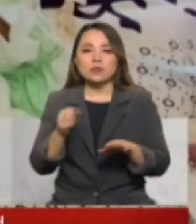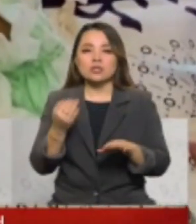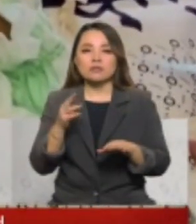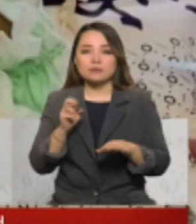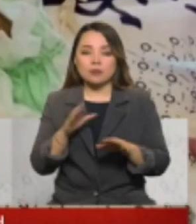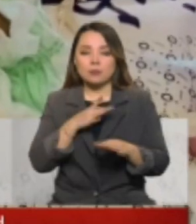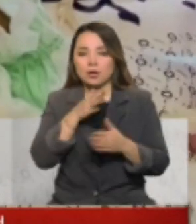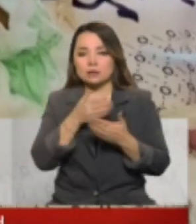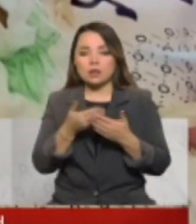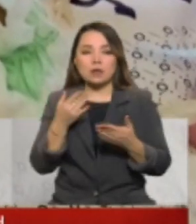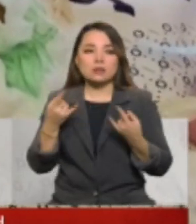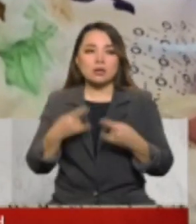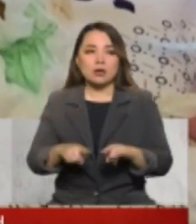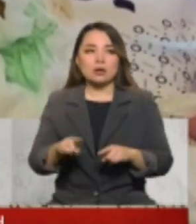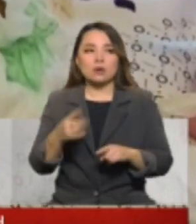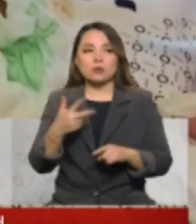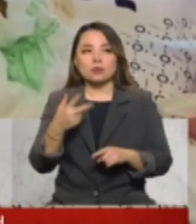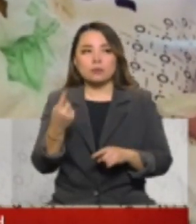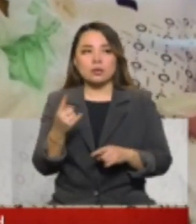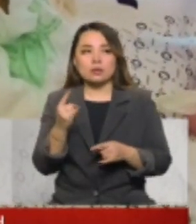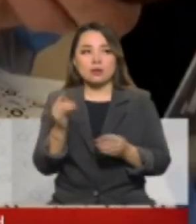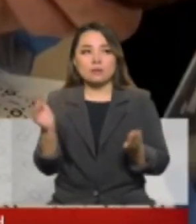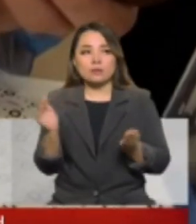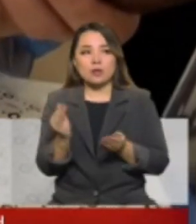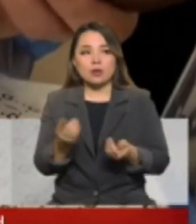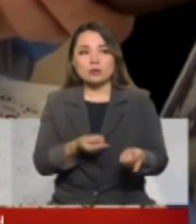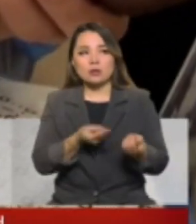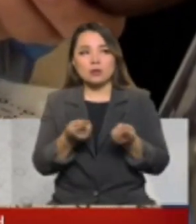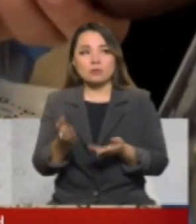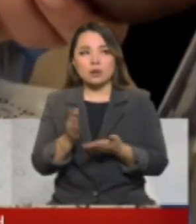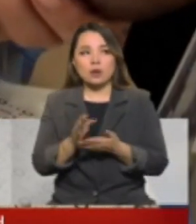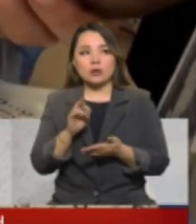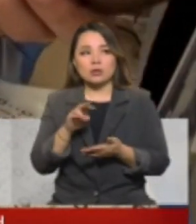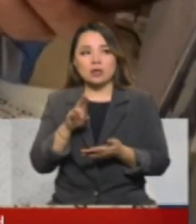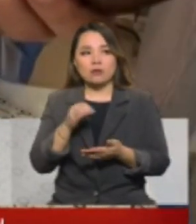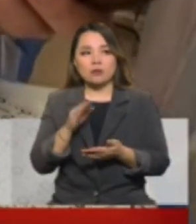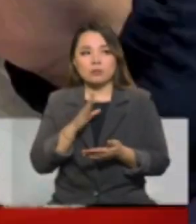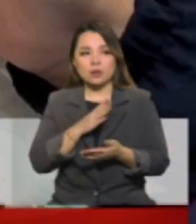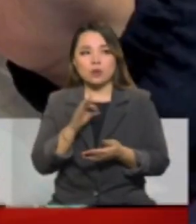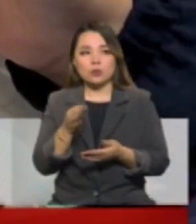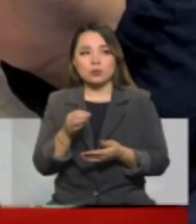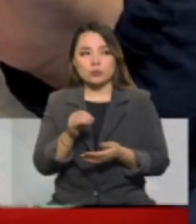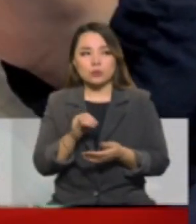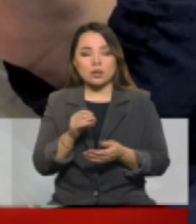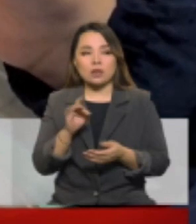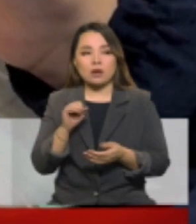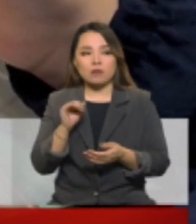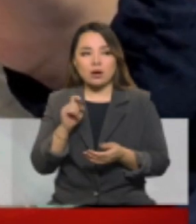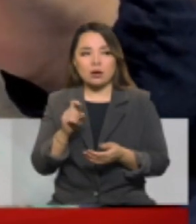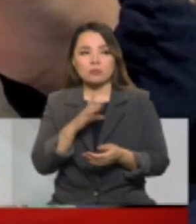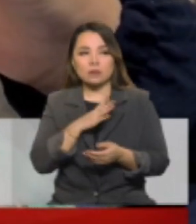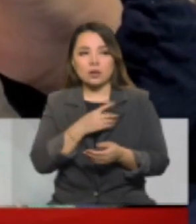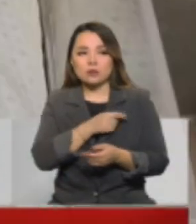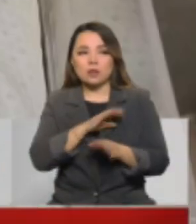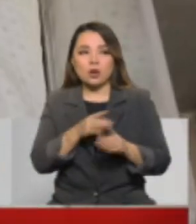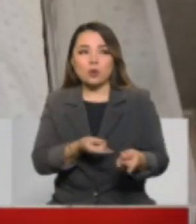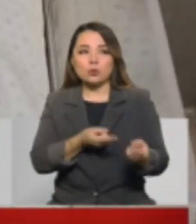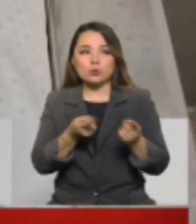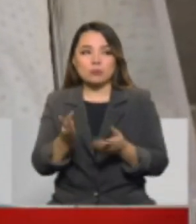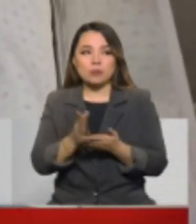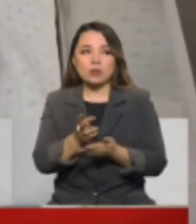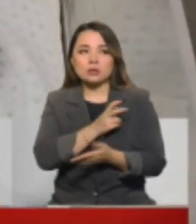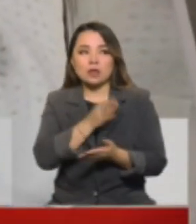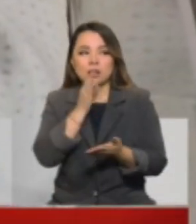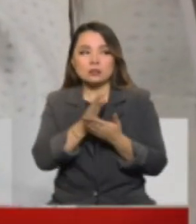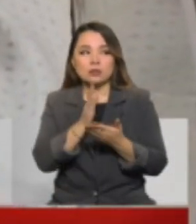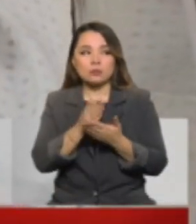Әш-Шифадан мерзімінен бұрын туған 31 нәресте эвакуацияланды. Олар анклавтың оңтүстігінде орналасқан Рафақтағы госпитальге көшірілген.